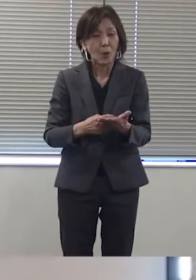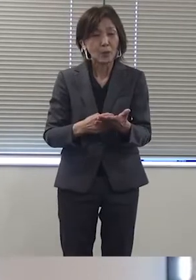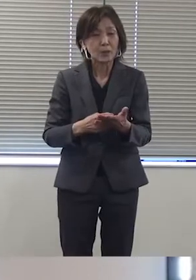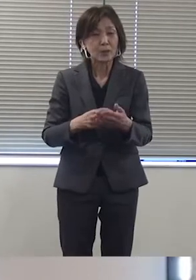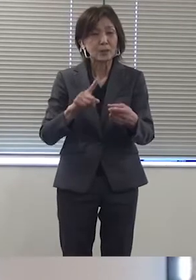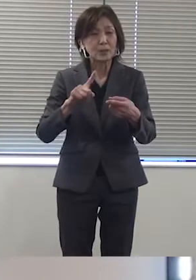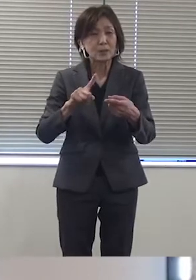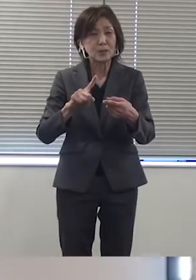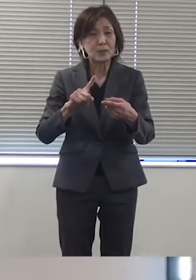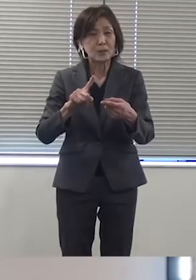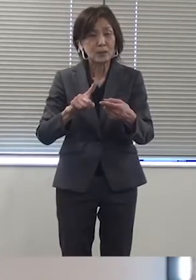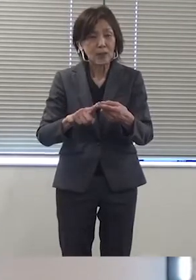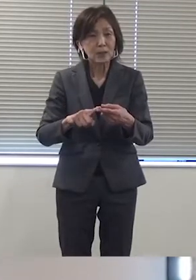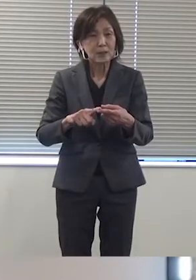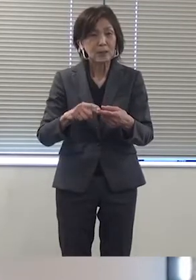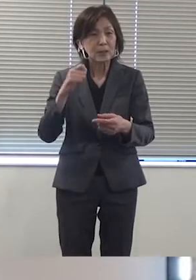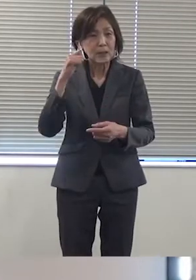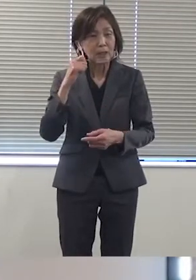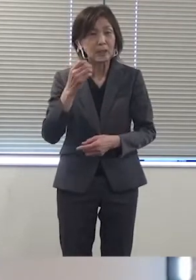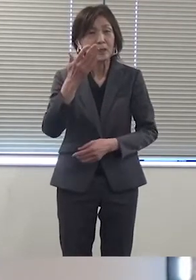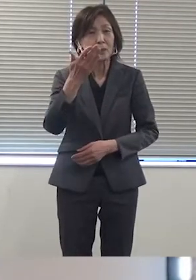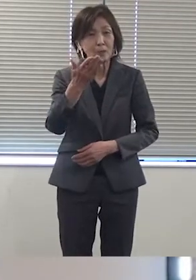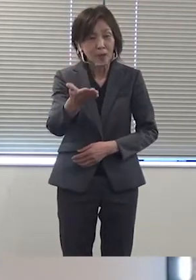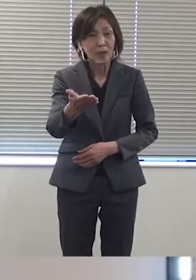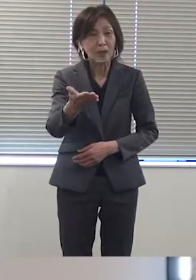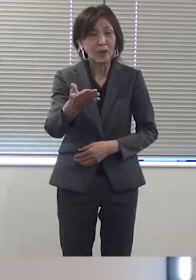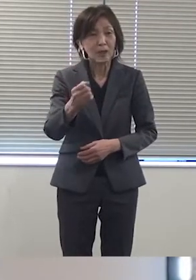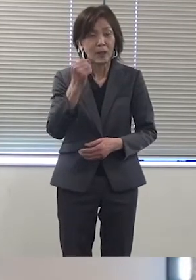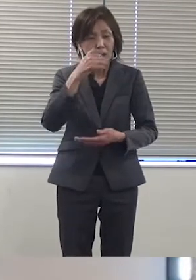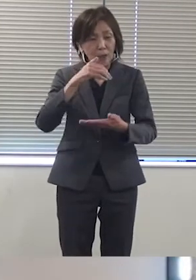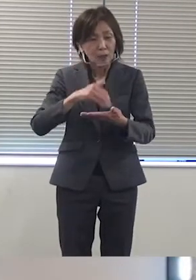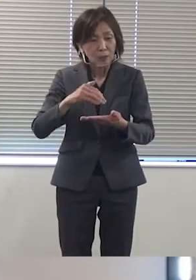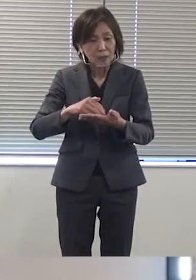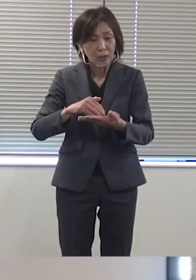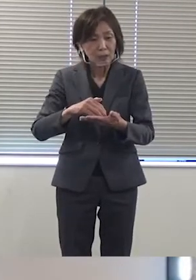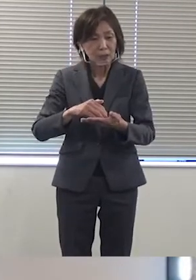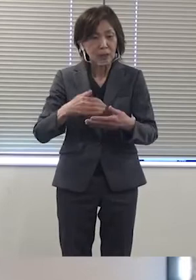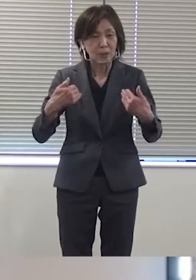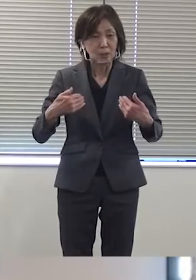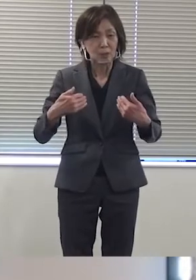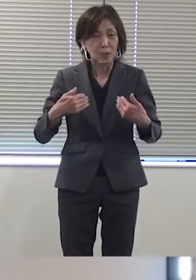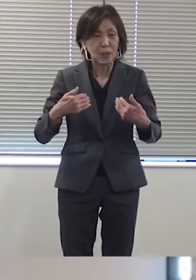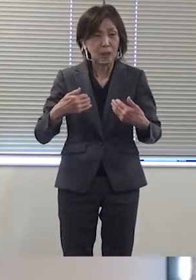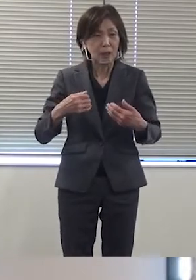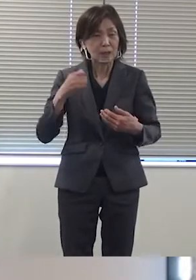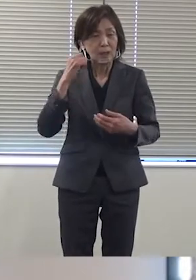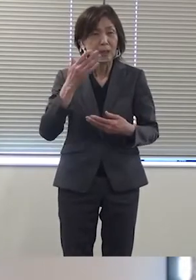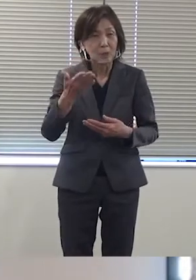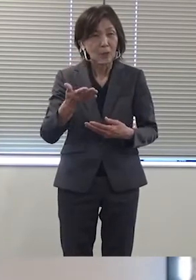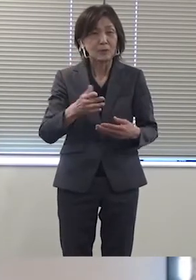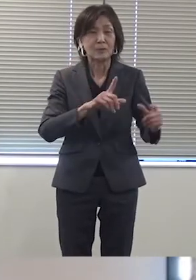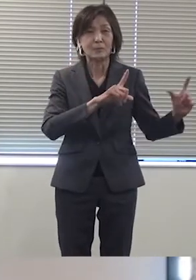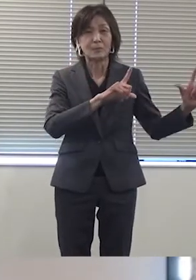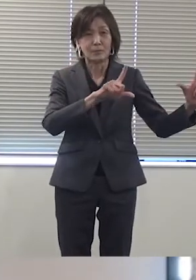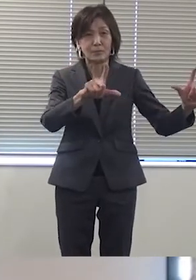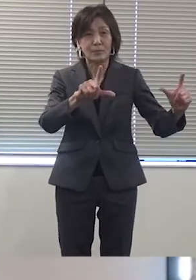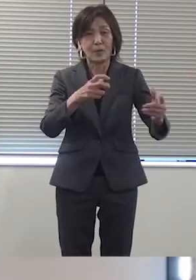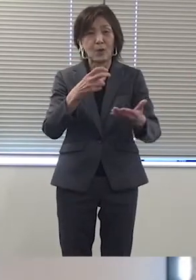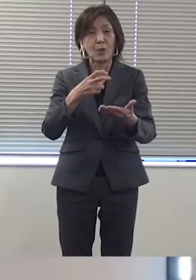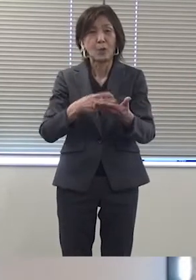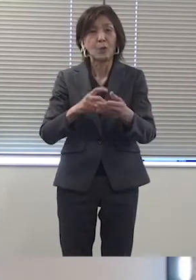からできないのか、どっちなんですか？ あの法律的にもいろいろ問題があります。特にあの例えば公共用地